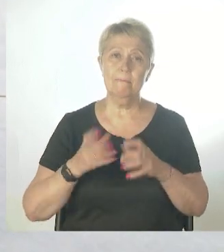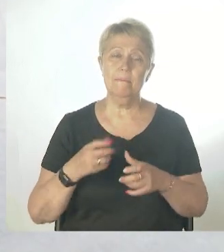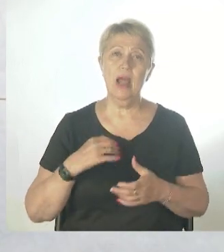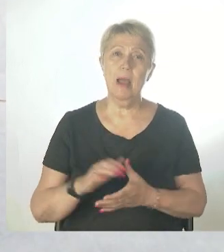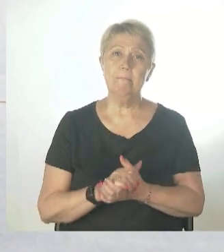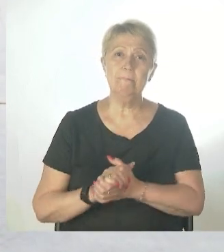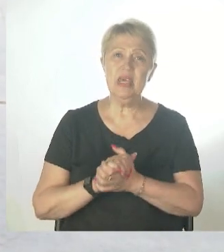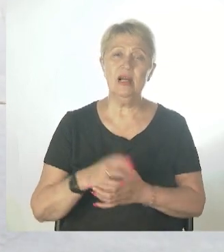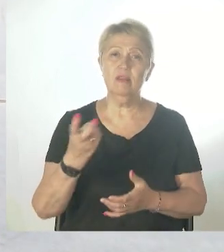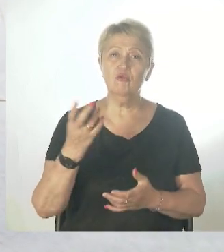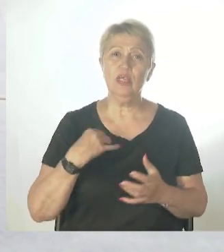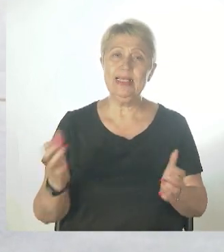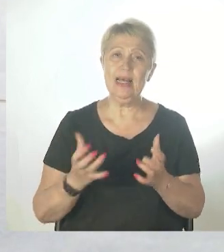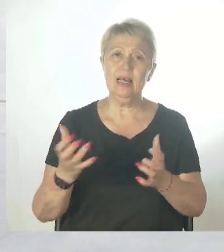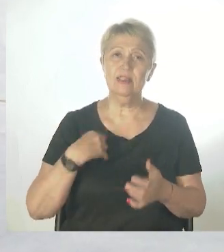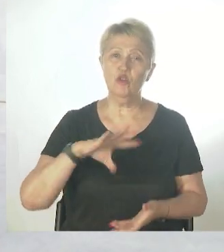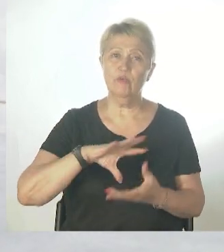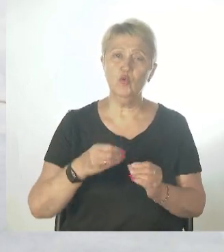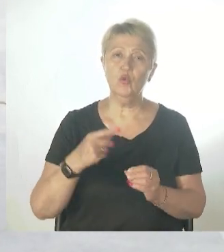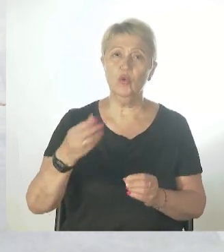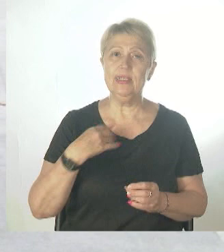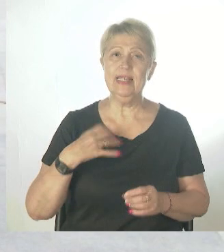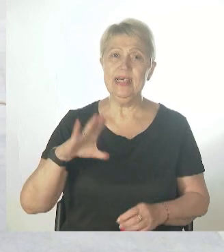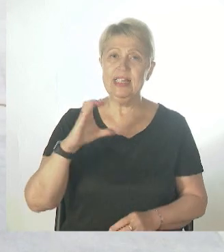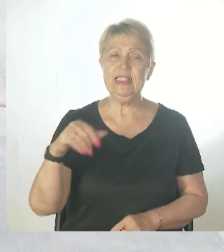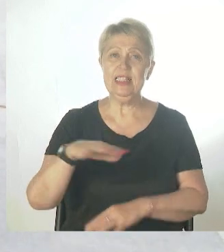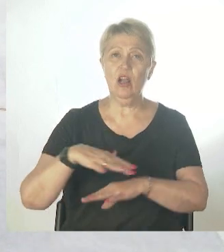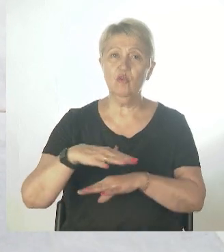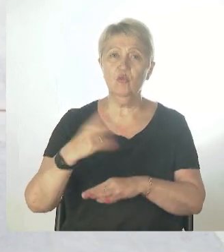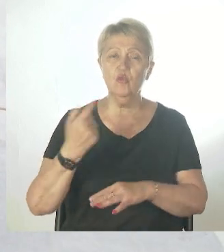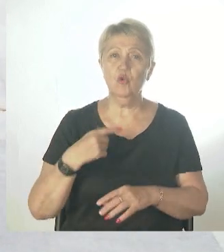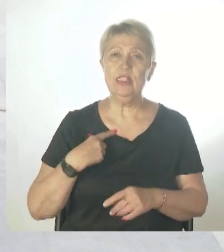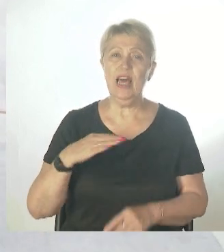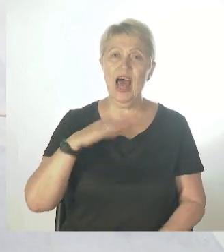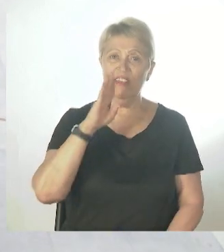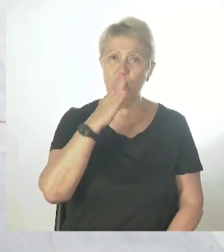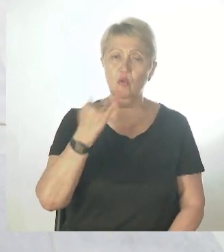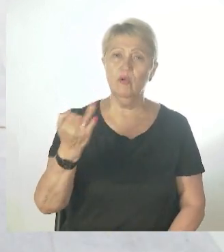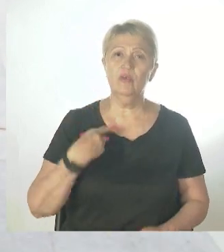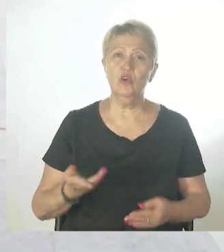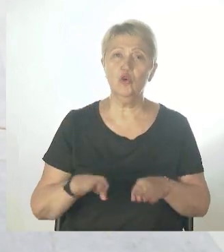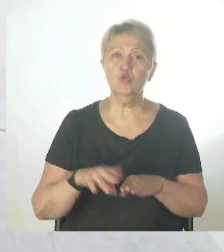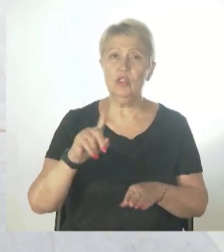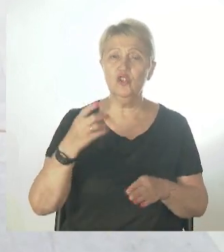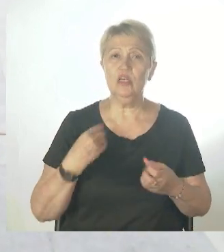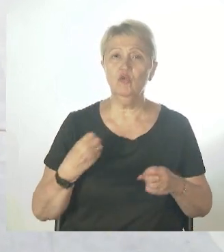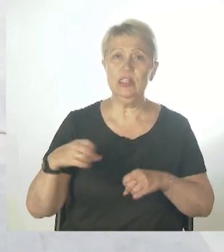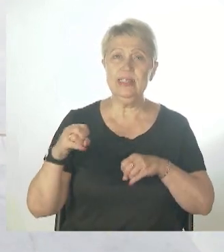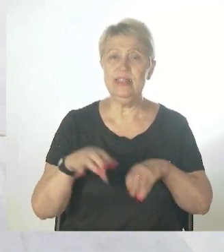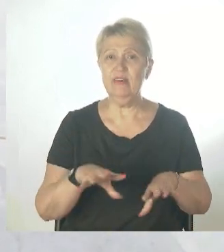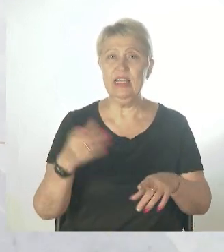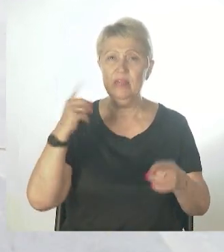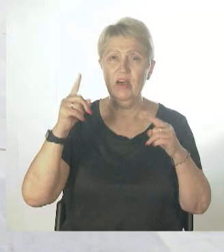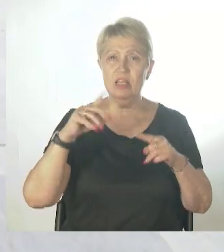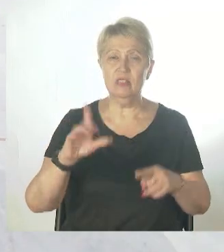этот самый, сохранить нашу страну от врагов, от вот этого всего, что сейчас творится.